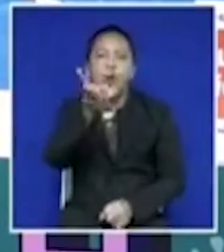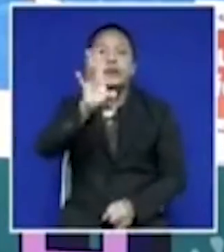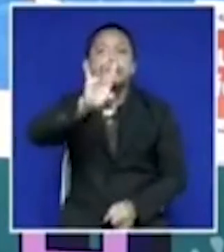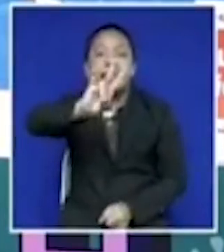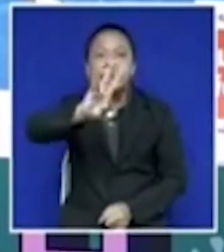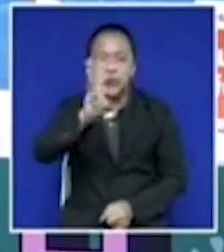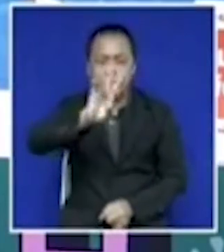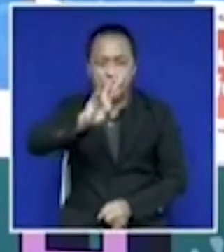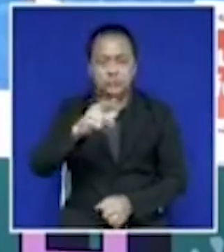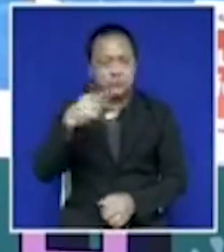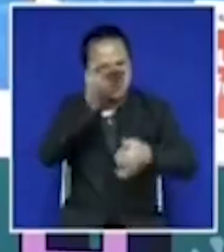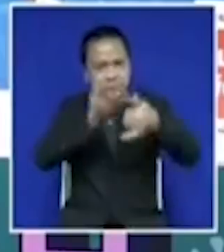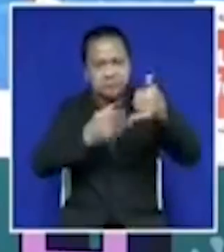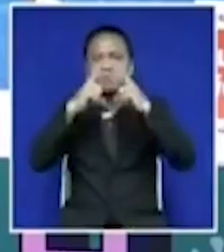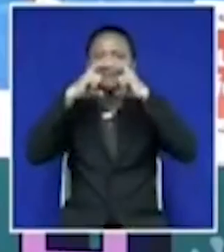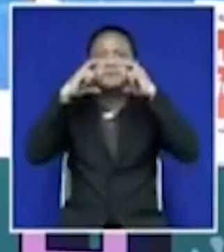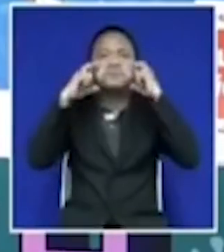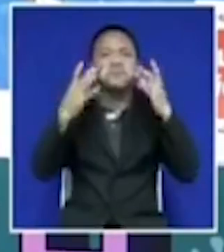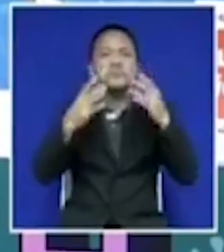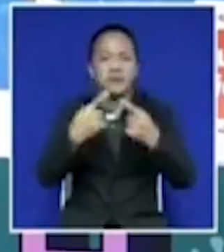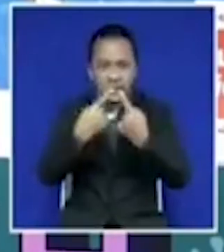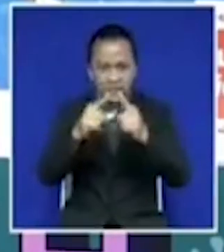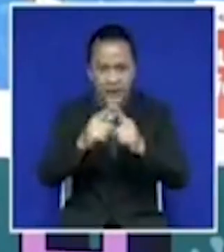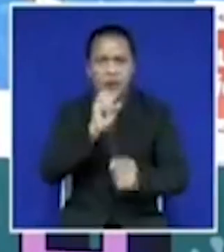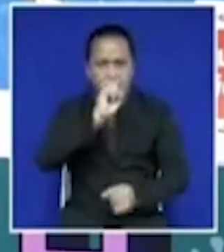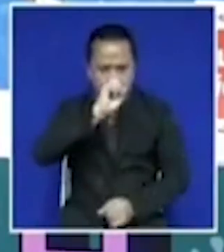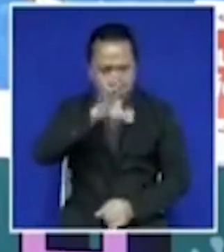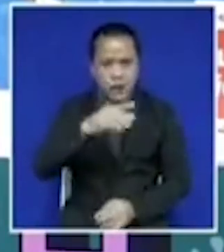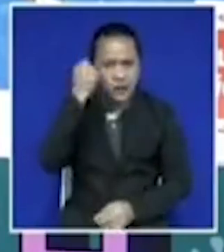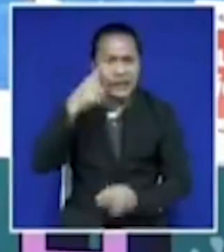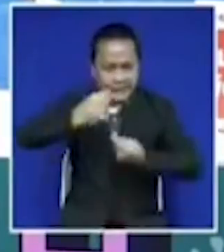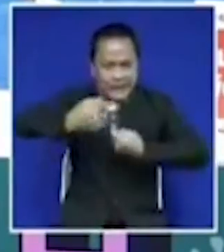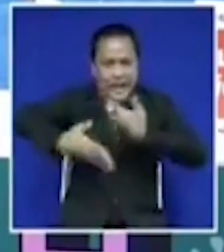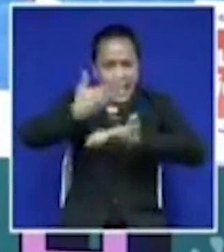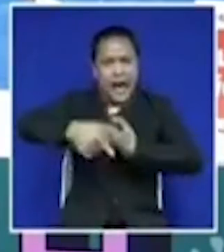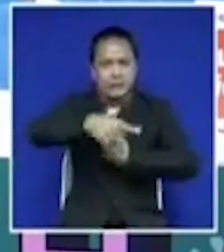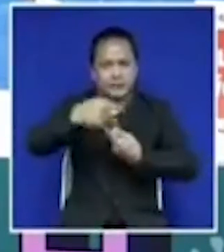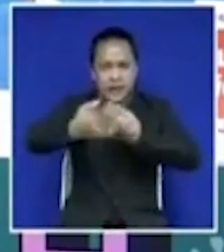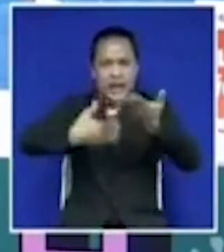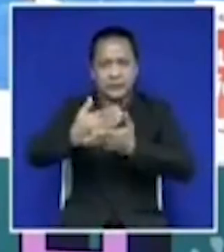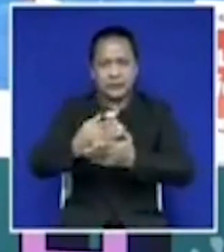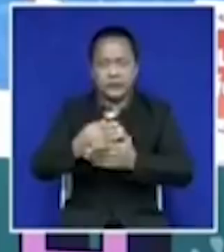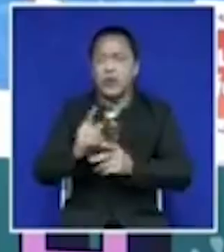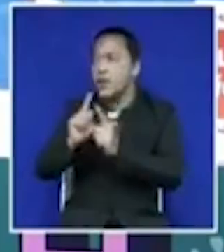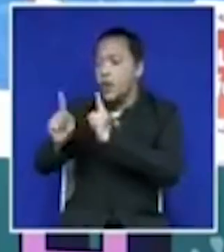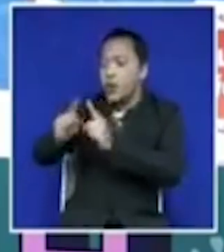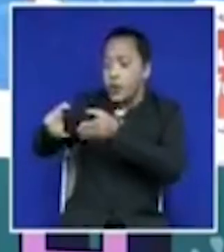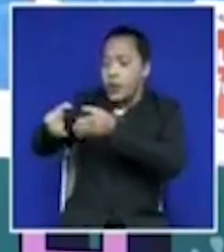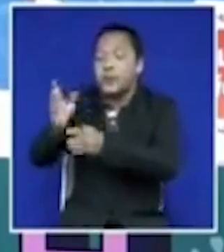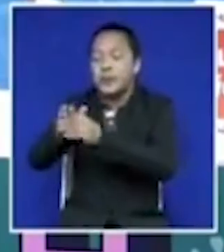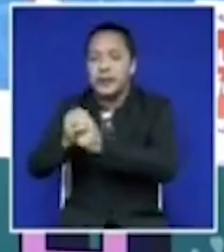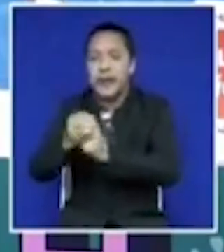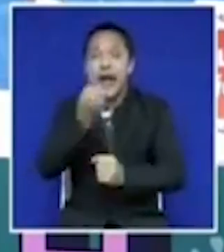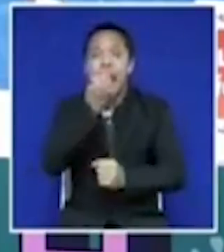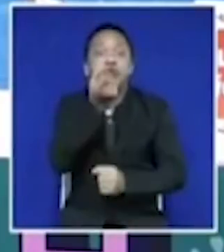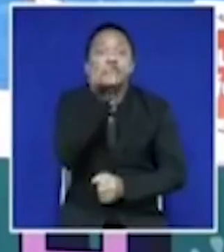กรรมที่อาจจะไม่ค่อยได้ใช้แต่ว่าต้องเข้าใจนะครับเป็นในตลาดเนี่ยผมก็บอกว่านั่งคุยกับทีมงานอาหาร